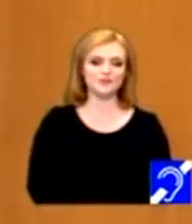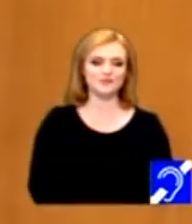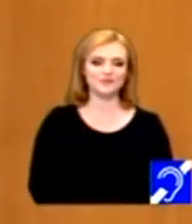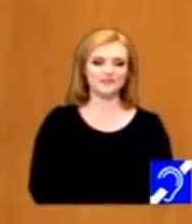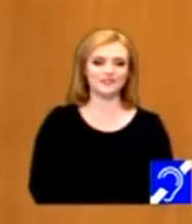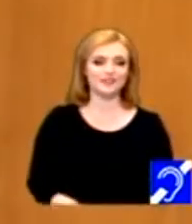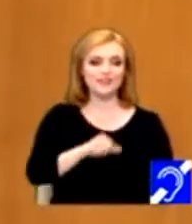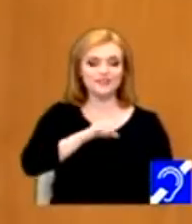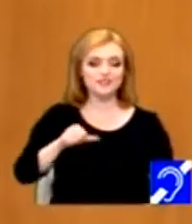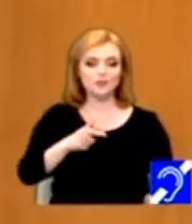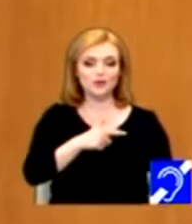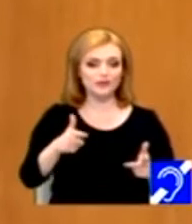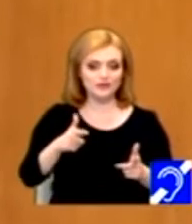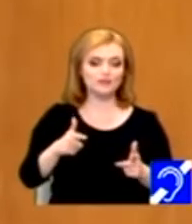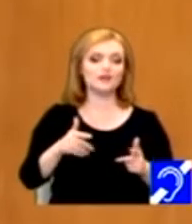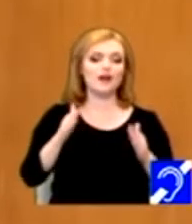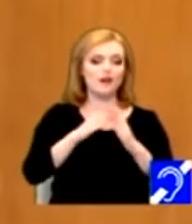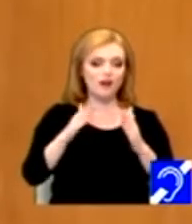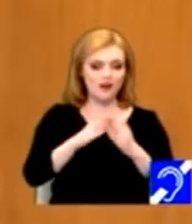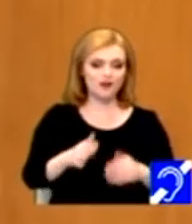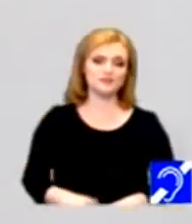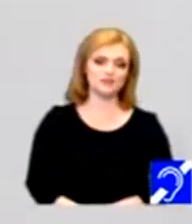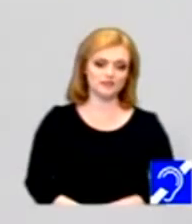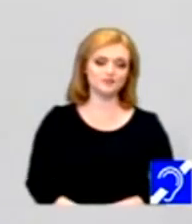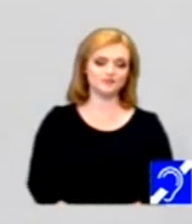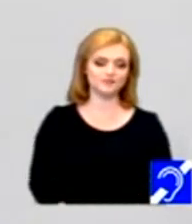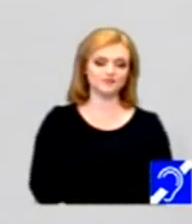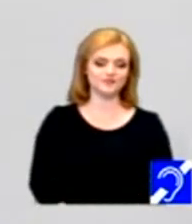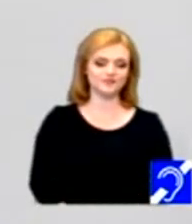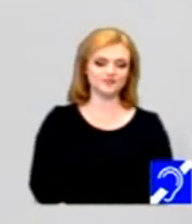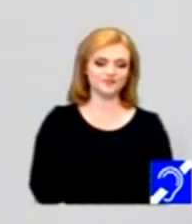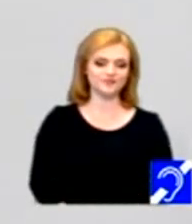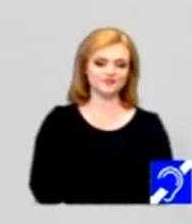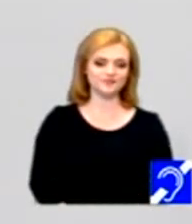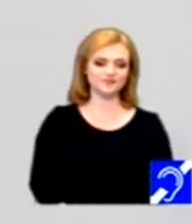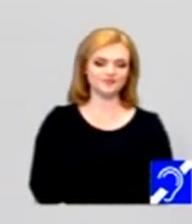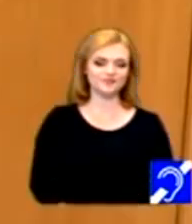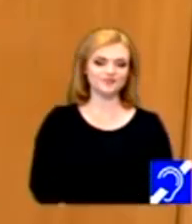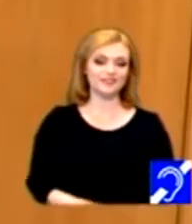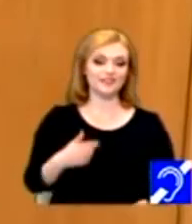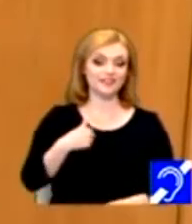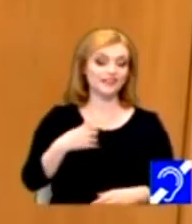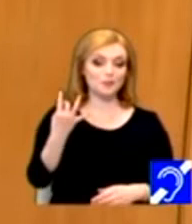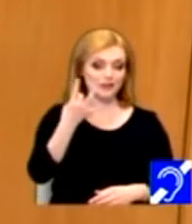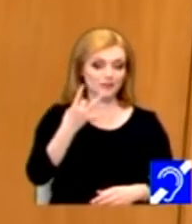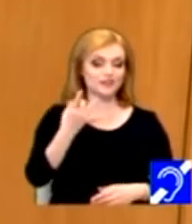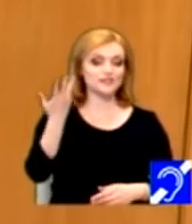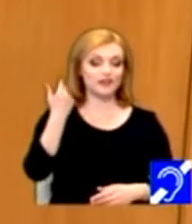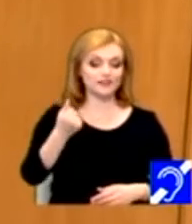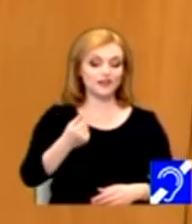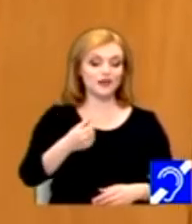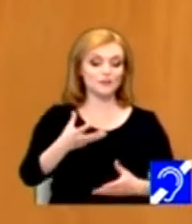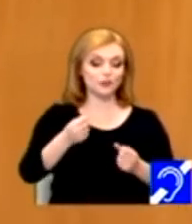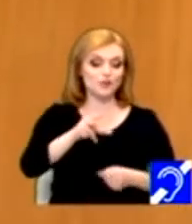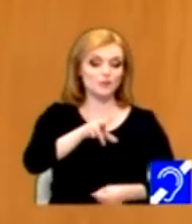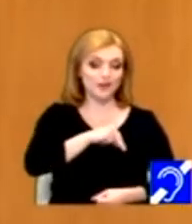pregătit singur acasă, făcând probleme de matematică de la olimpiada respectivă. Fiecare premiu primit cumva te motivează. Cred că îmi voi continua studiile peste